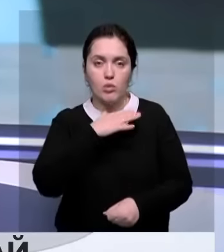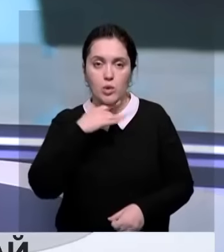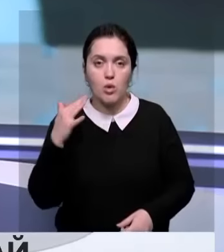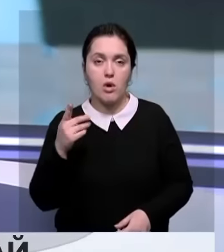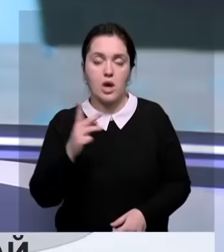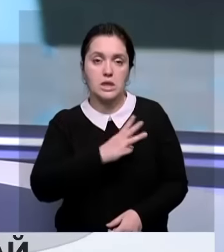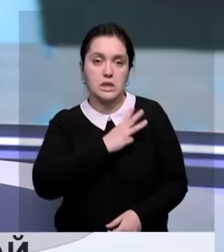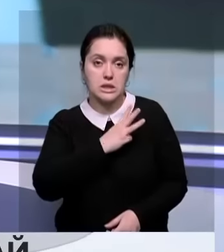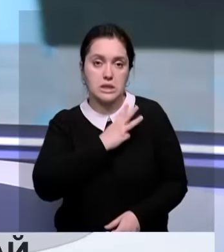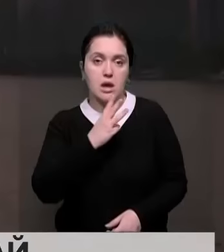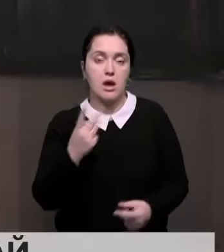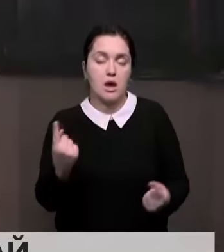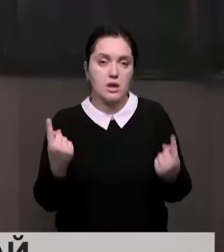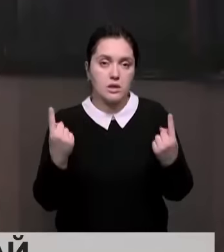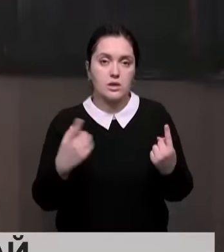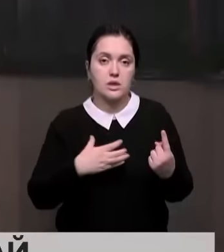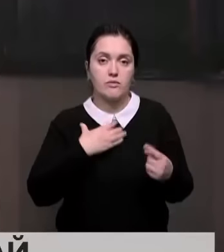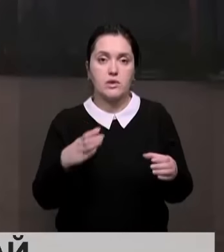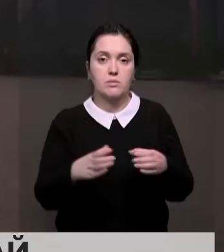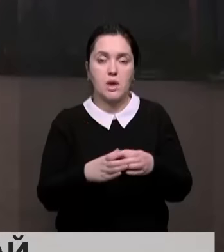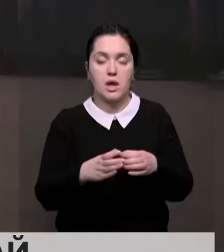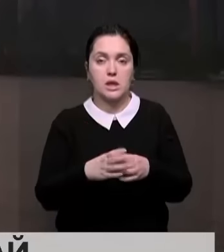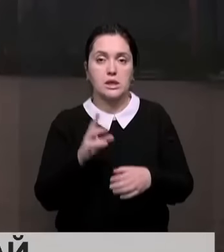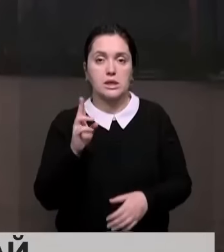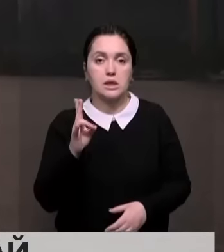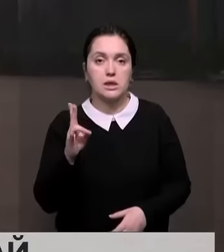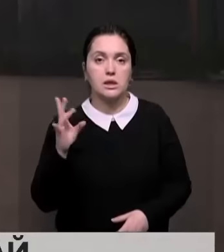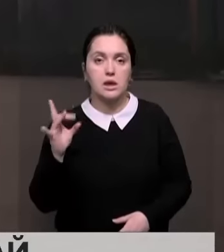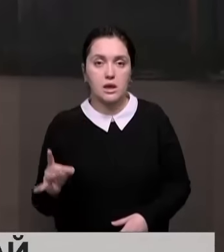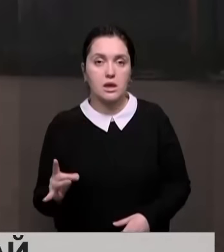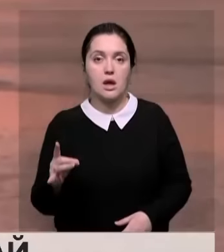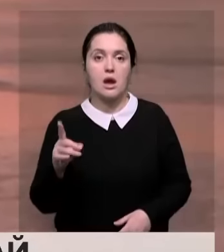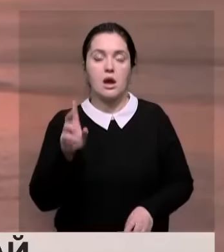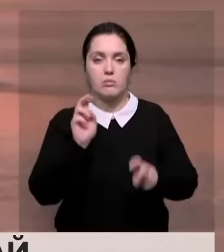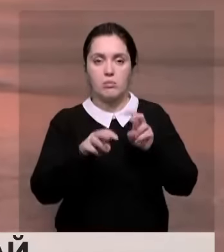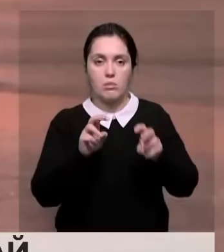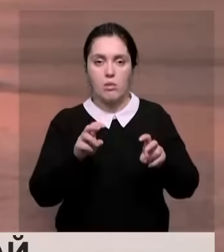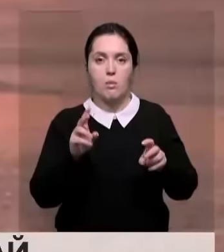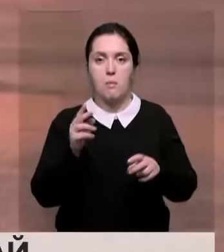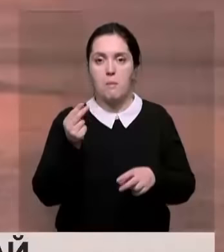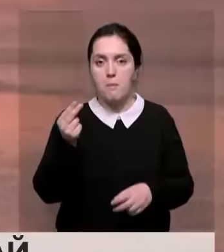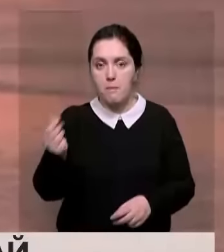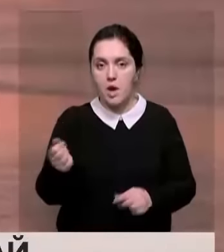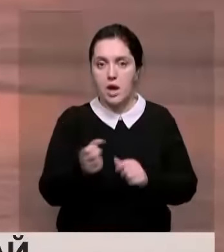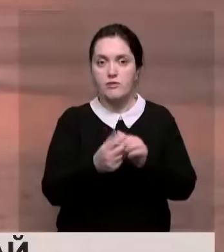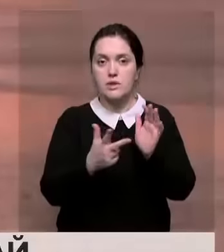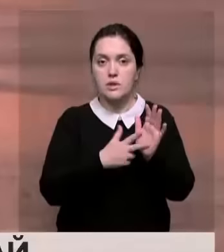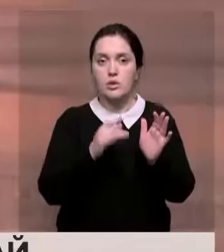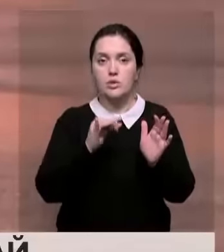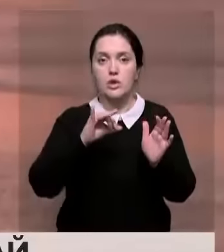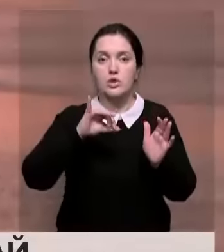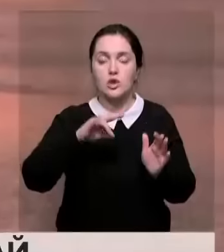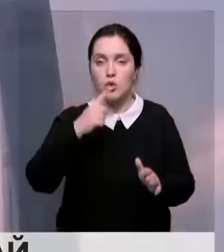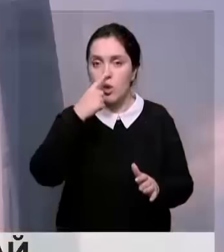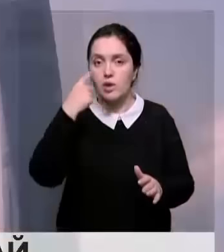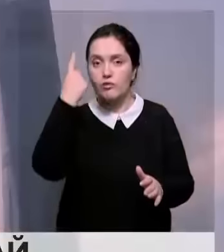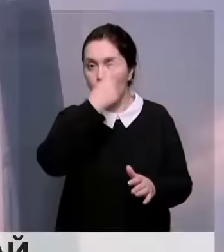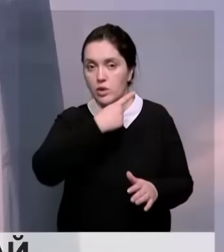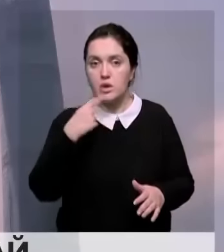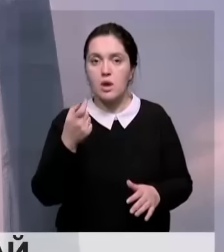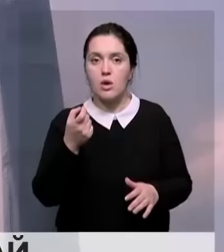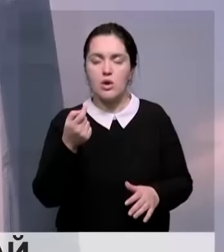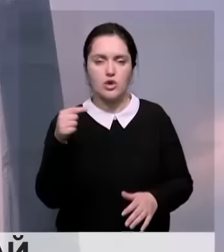переработок. Инициативу запустила одна из крупнейших страховых компаний КНР. Потенциальным клиентам предлагают платить от 18 юаней